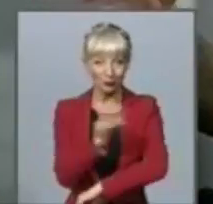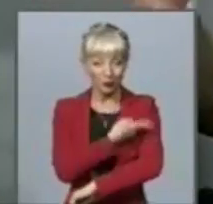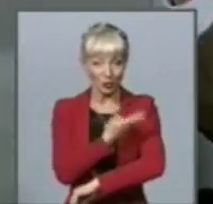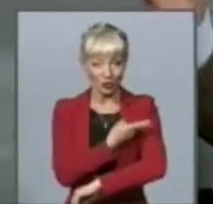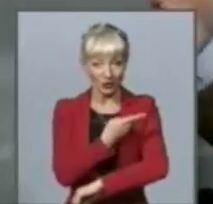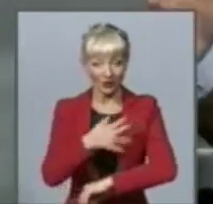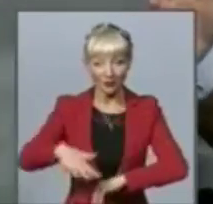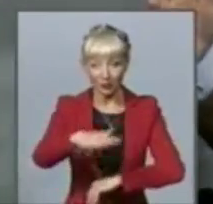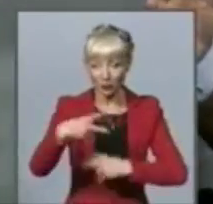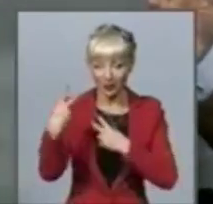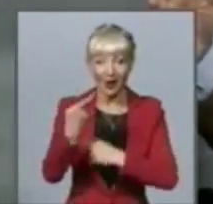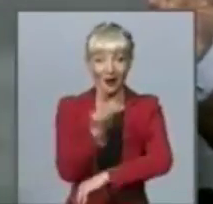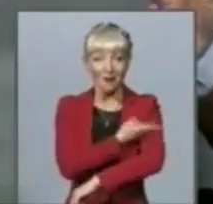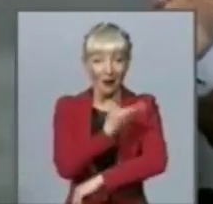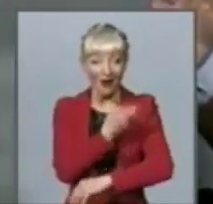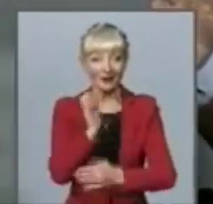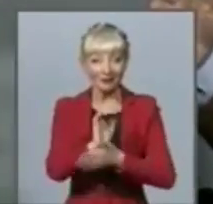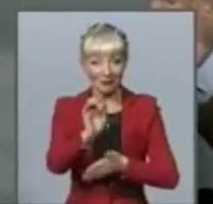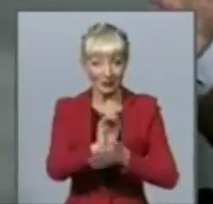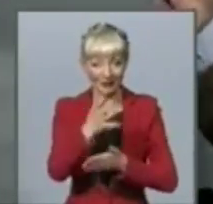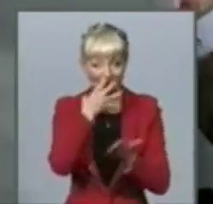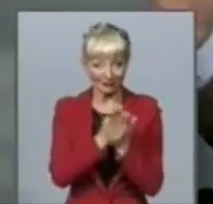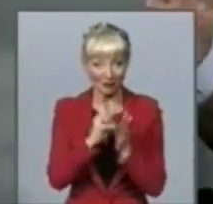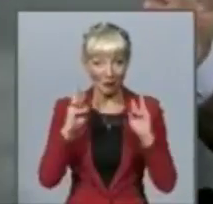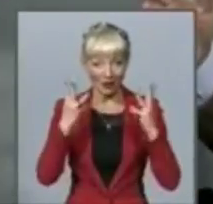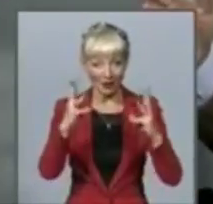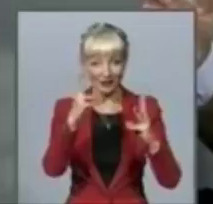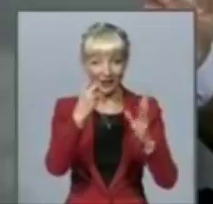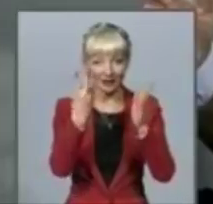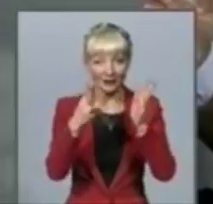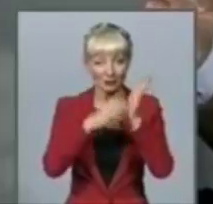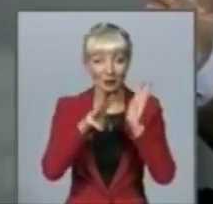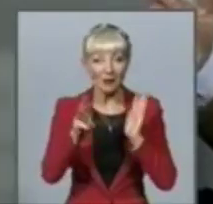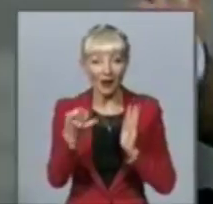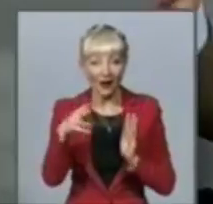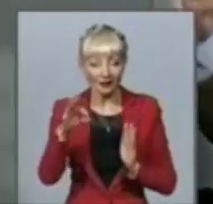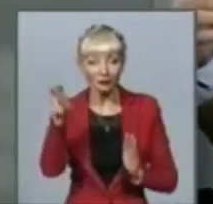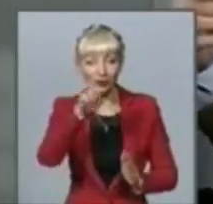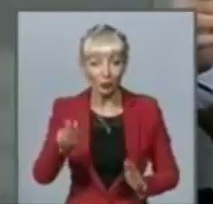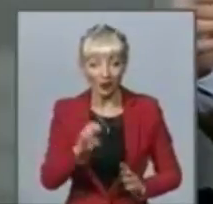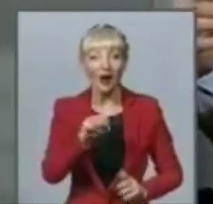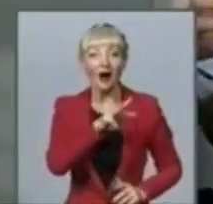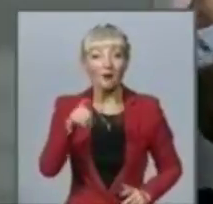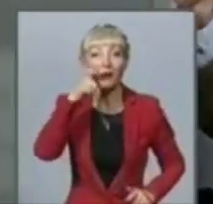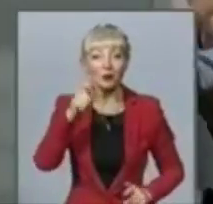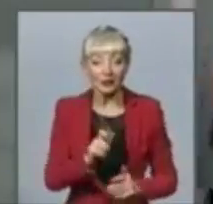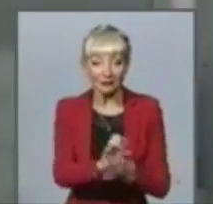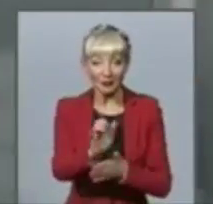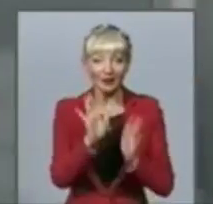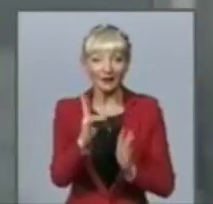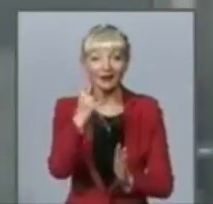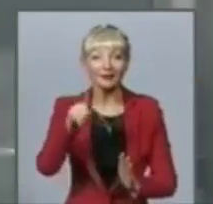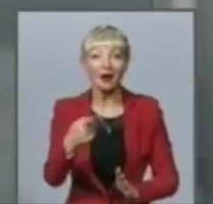лісів. При цьому поляки роблять товарної продукції свого лісу на 28 мільярдів доларів США на рік. А ми, українці, робимо лише на